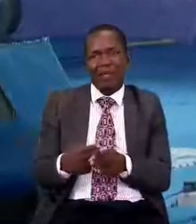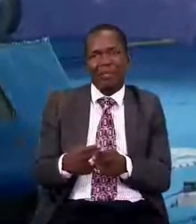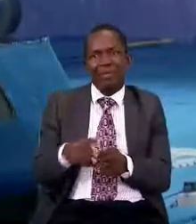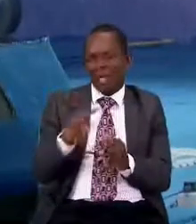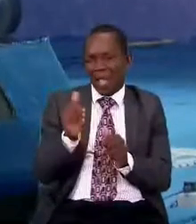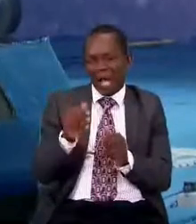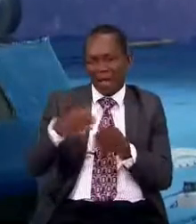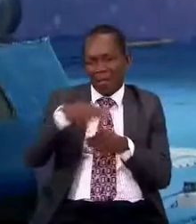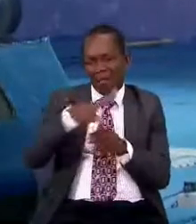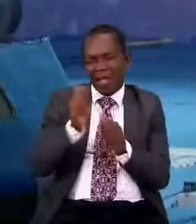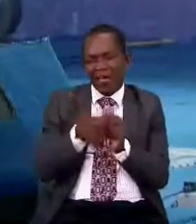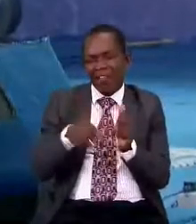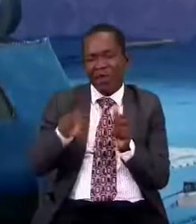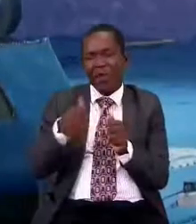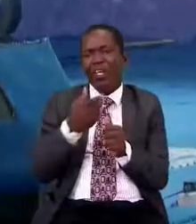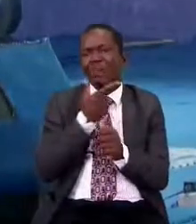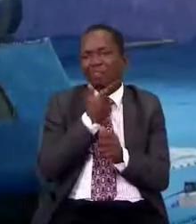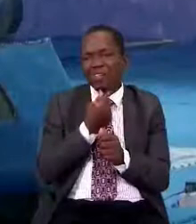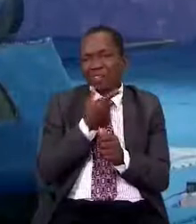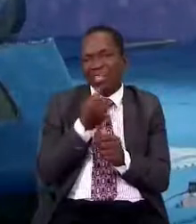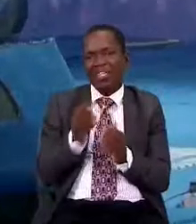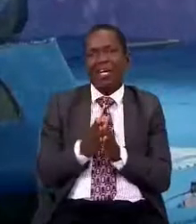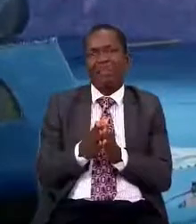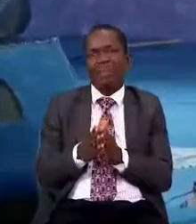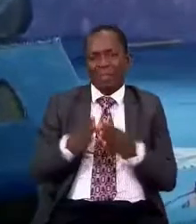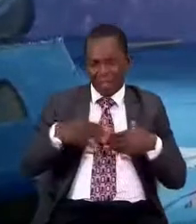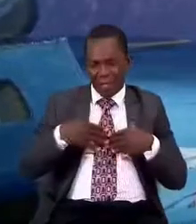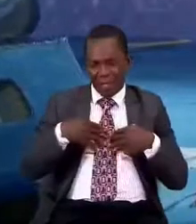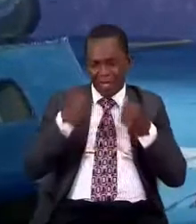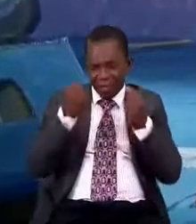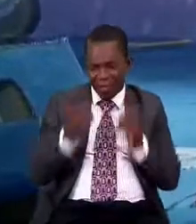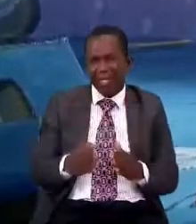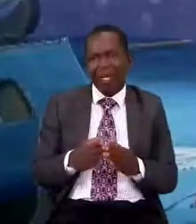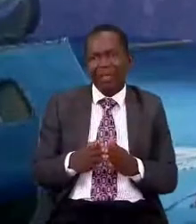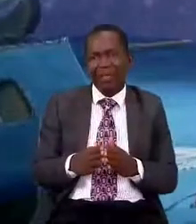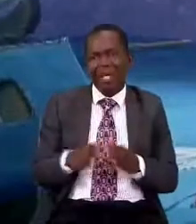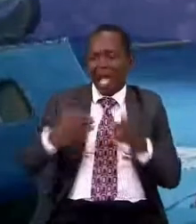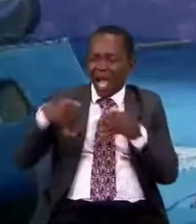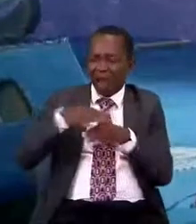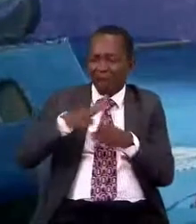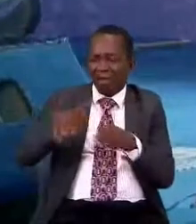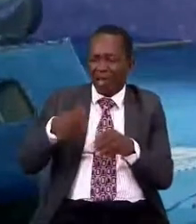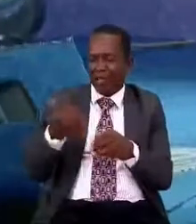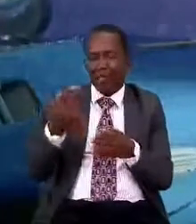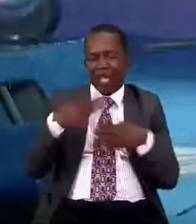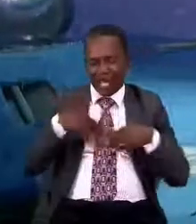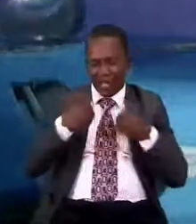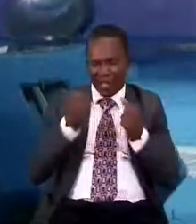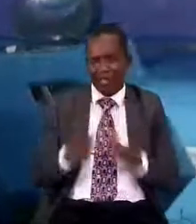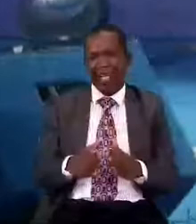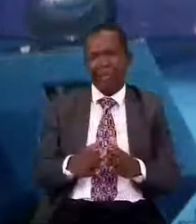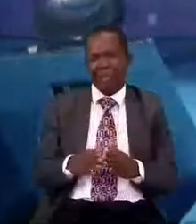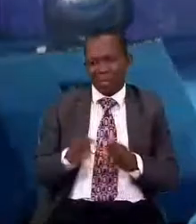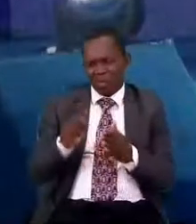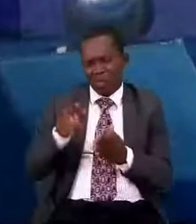nom de guérisseur au-delà de tout petit guérisseur qui font quelque chose par terre.